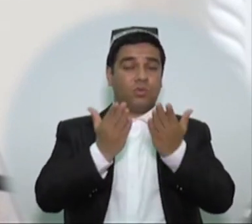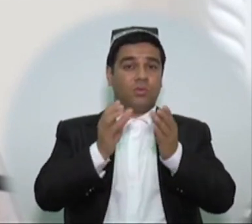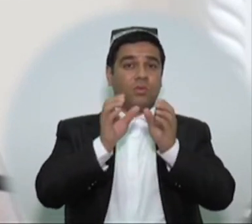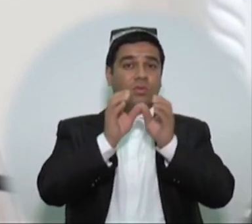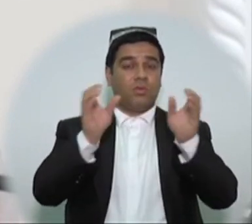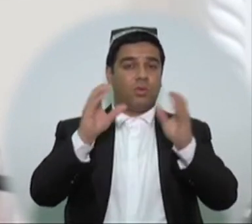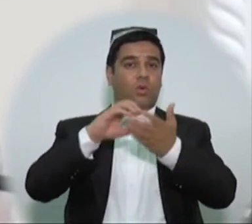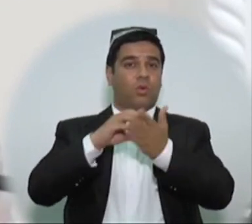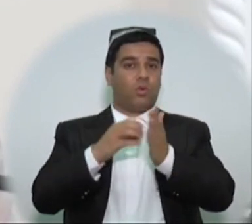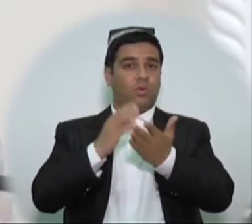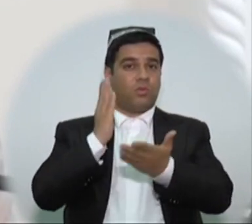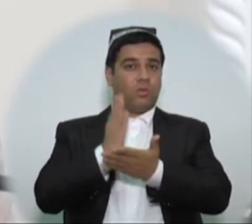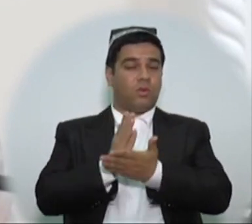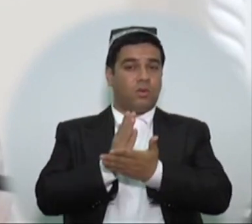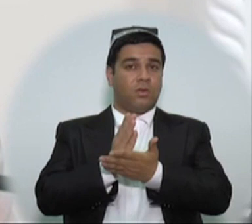edi.